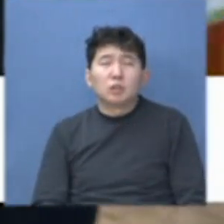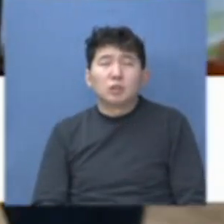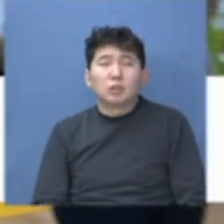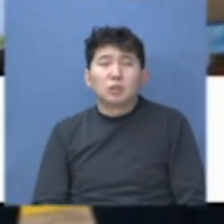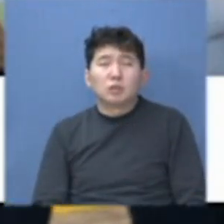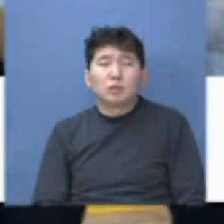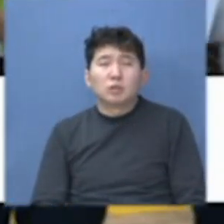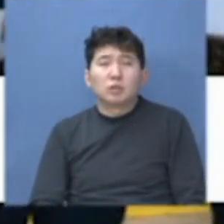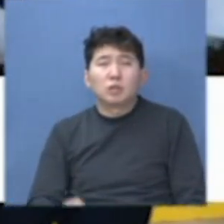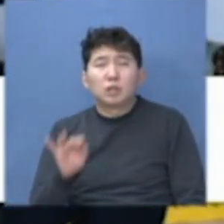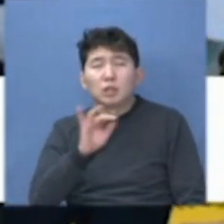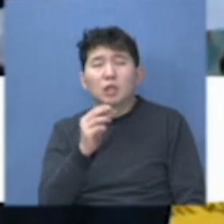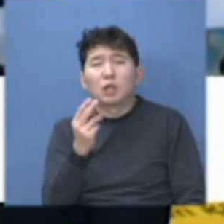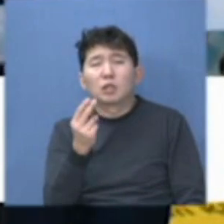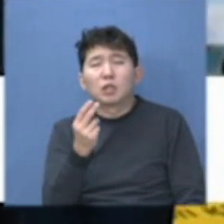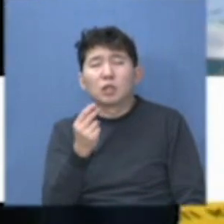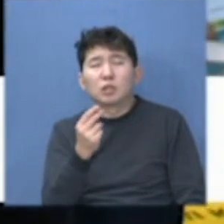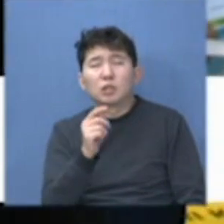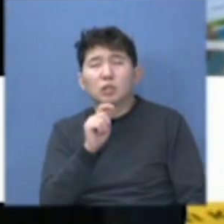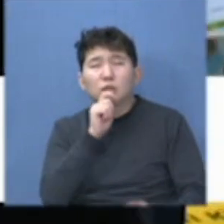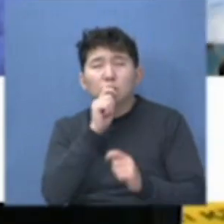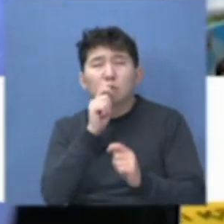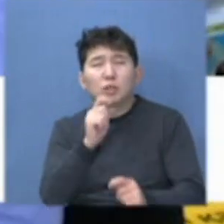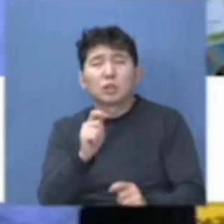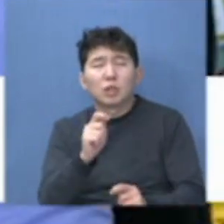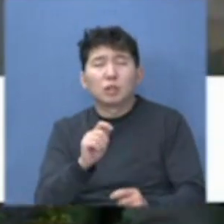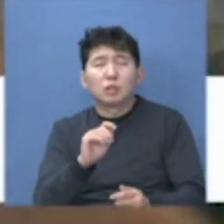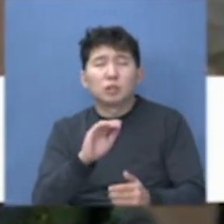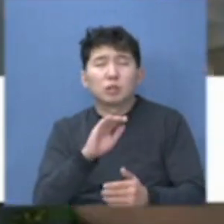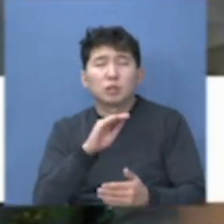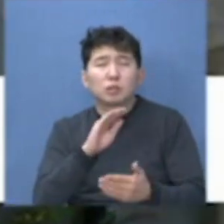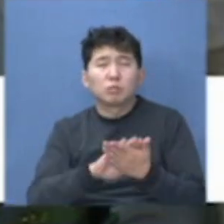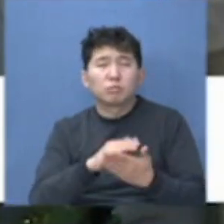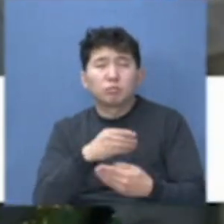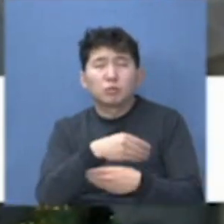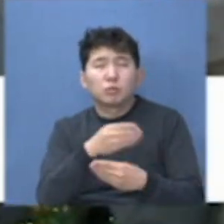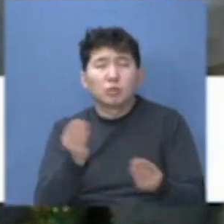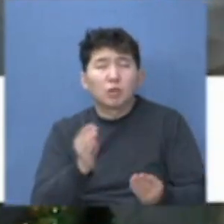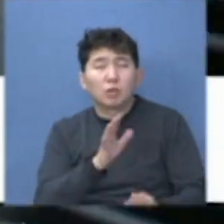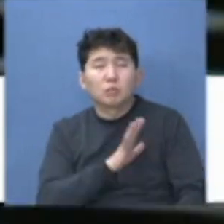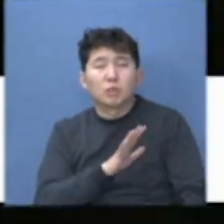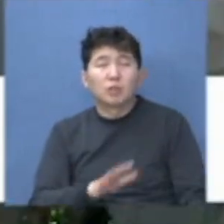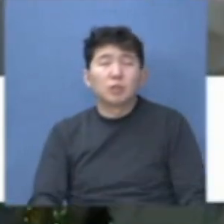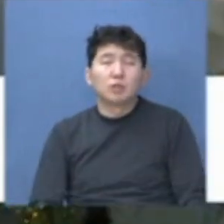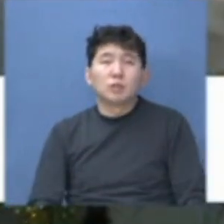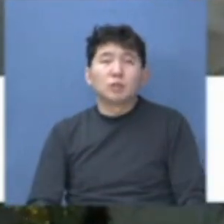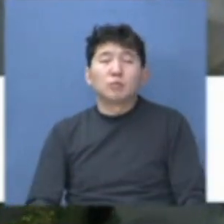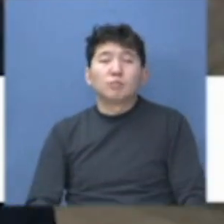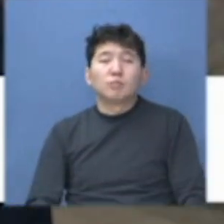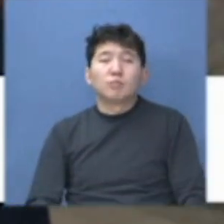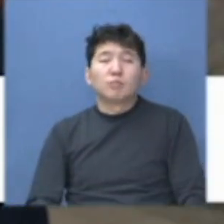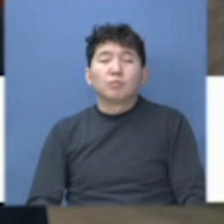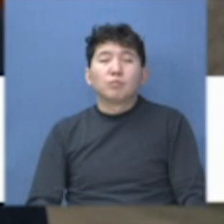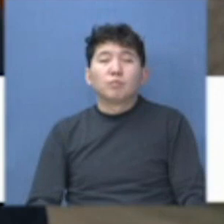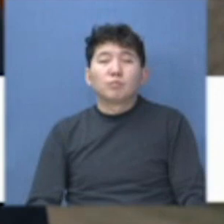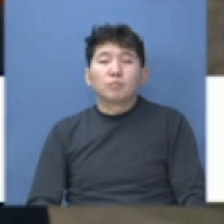а также денежными призами за счет спонсоров и специальными призами от университета имени Арсена Аманжолова.